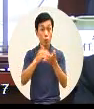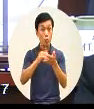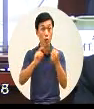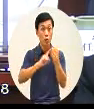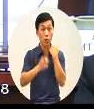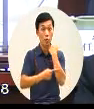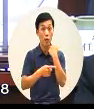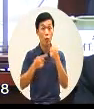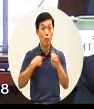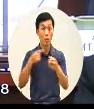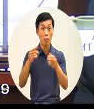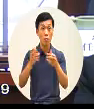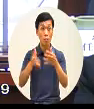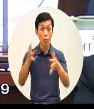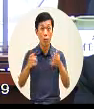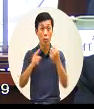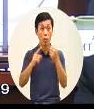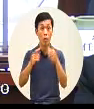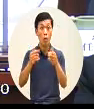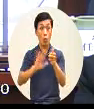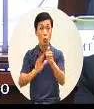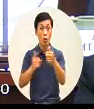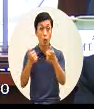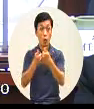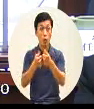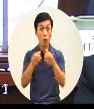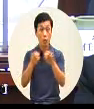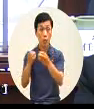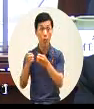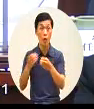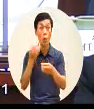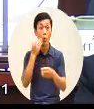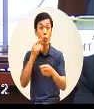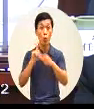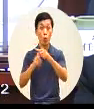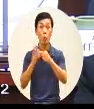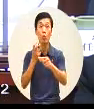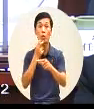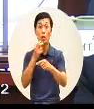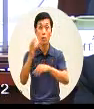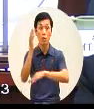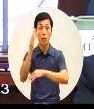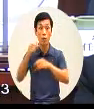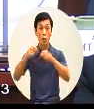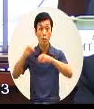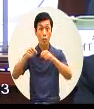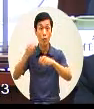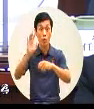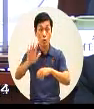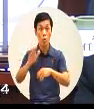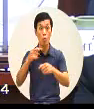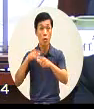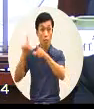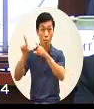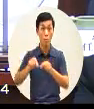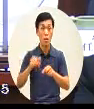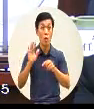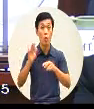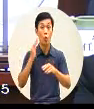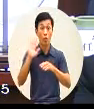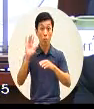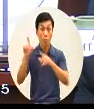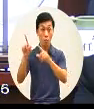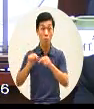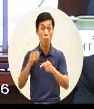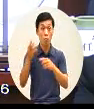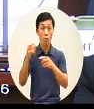如果好，现在中央有新的规定出来的话，我们就从其规定。 那中央如果没有规定的话呢，现在都发局